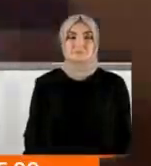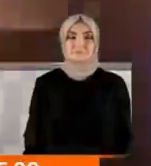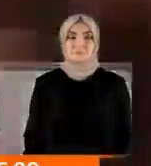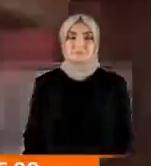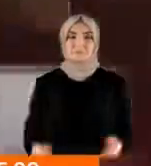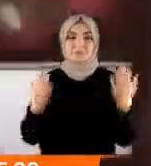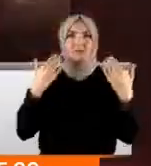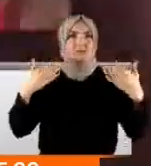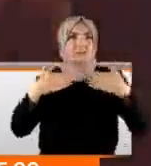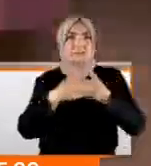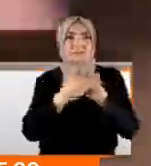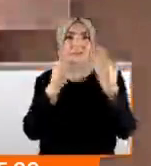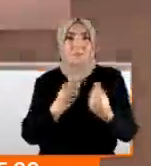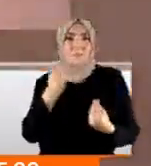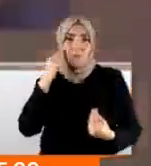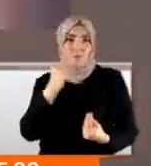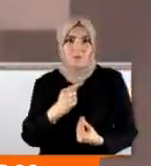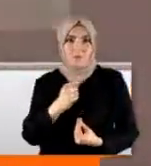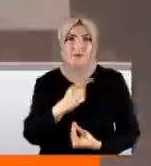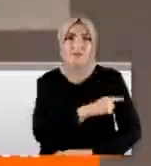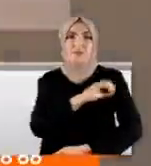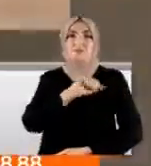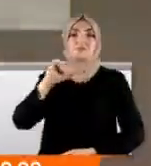Hava kararınca da düşmedi tansiyon.